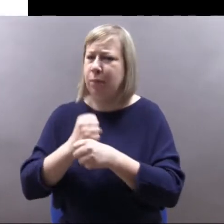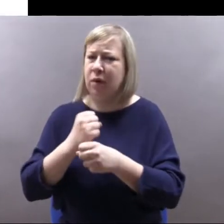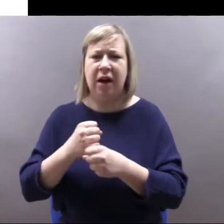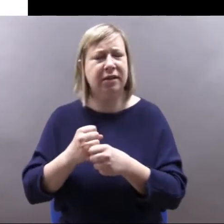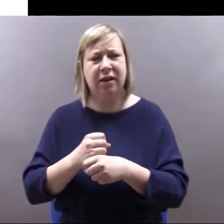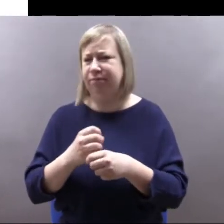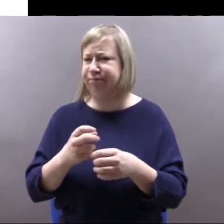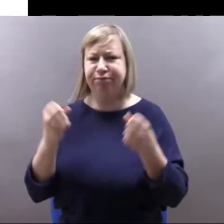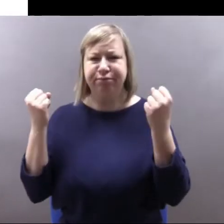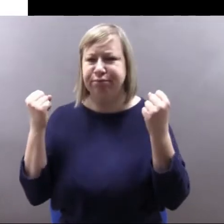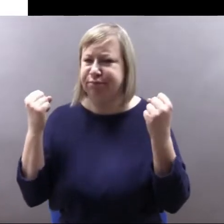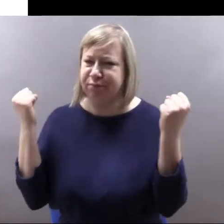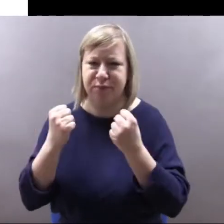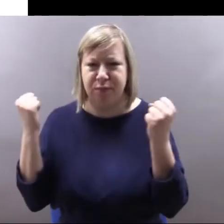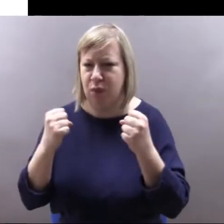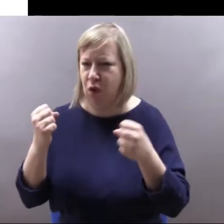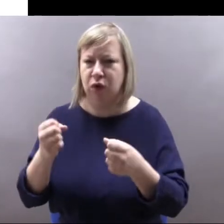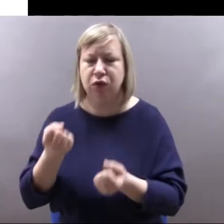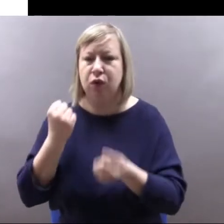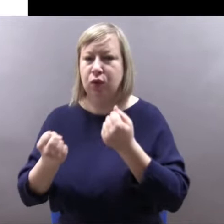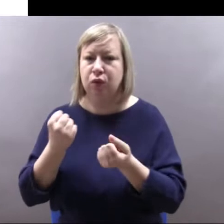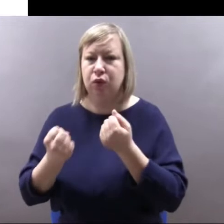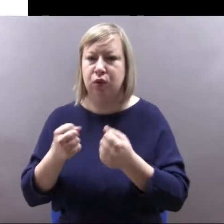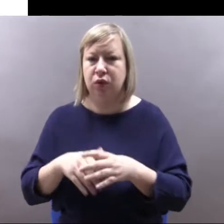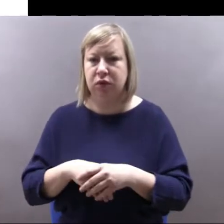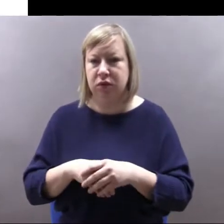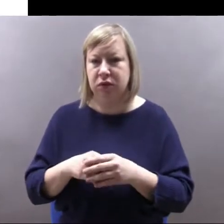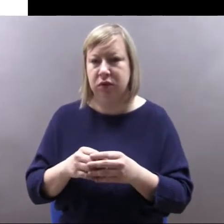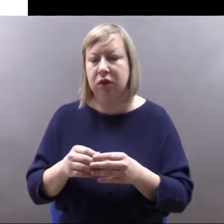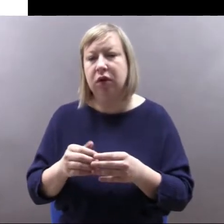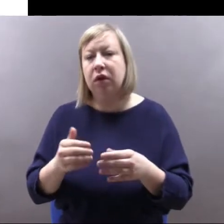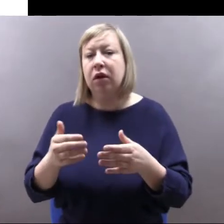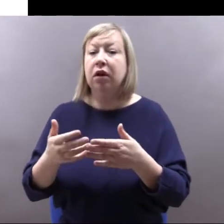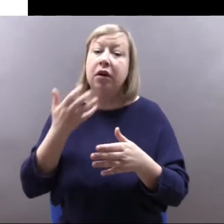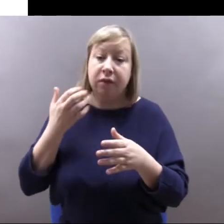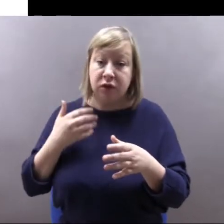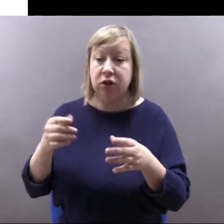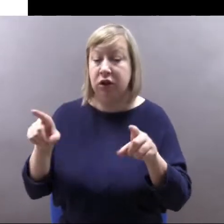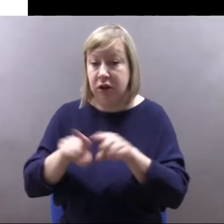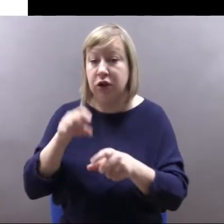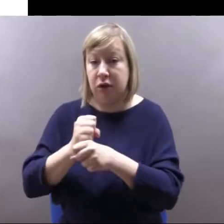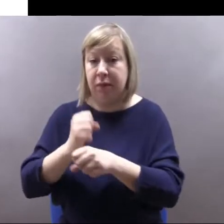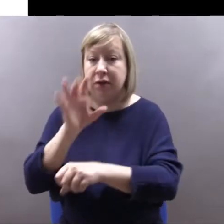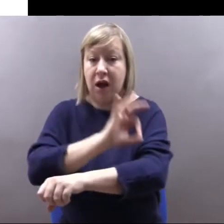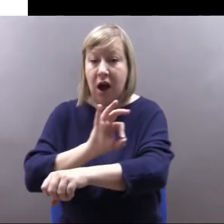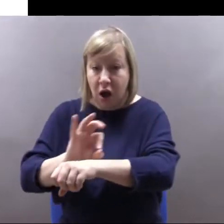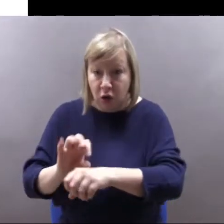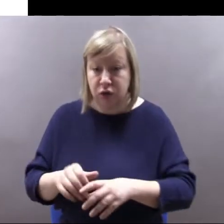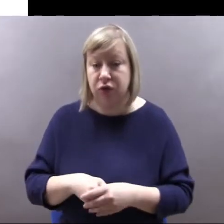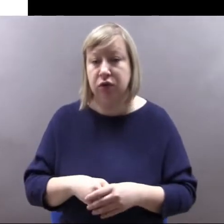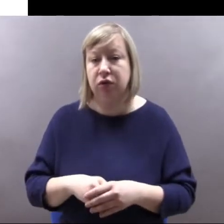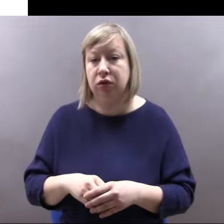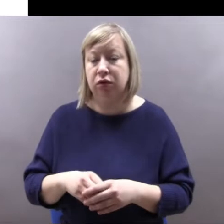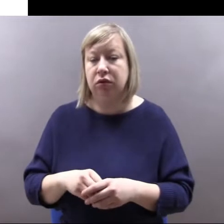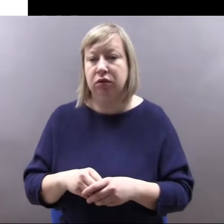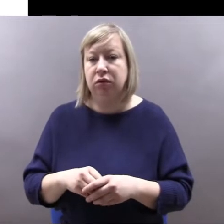gigantyczne finansowanie w połowie z norweskiego mechanizmu finansowego. W połowie były to środki własne